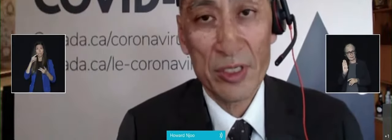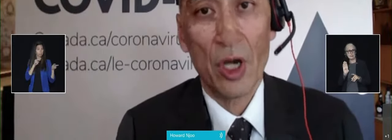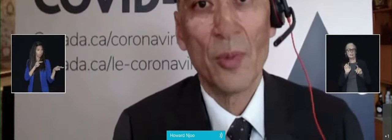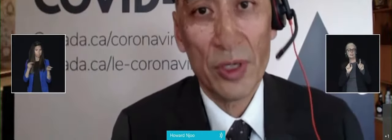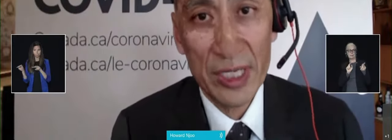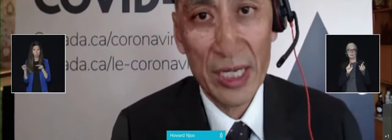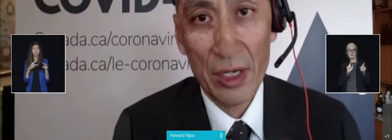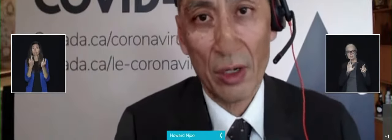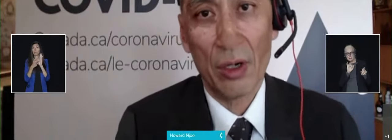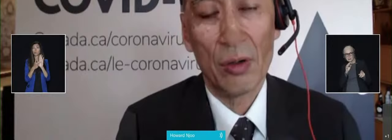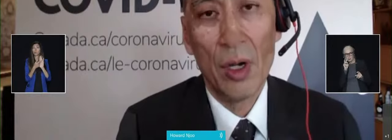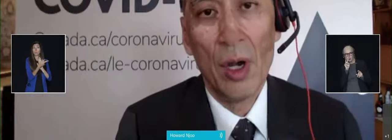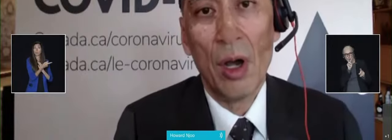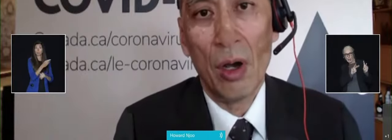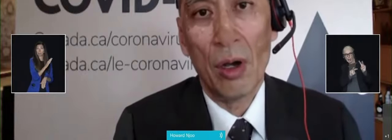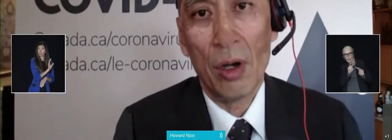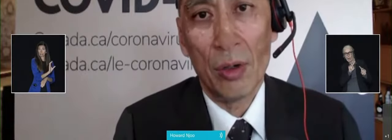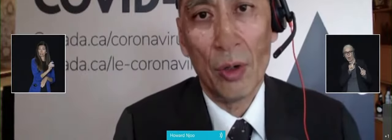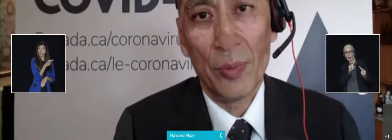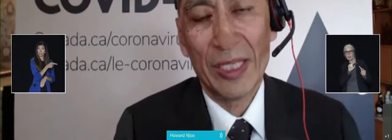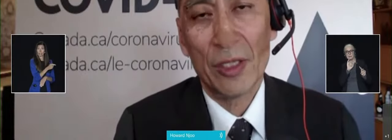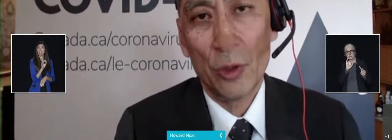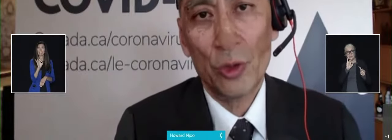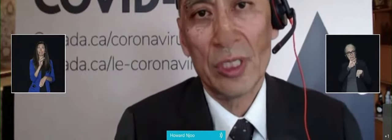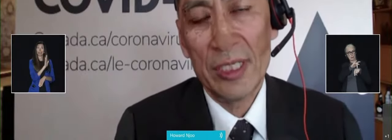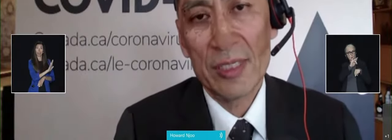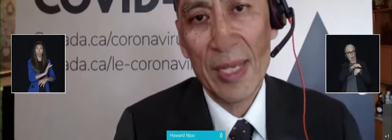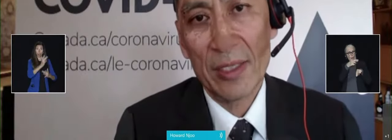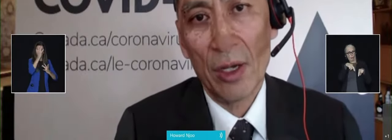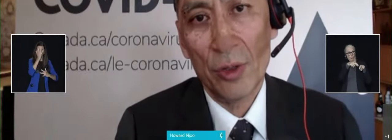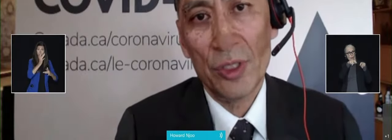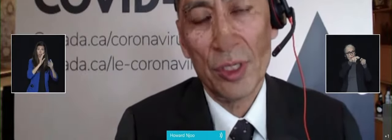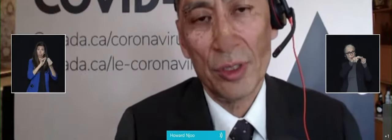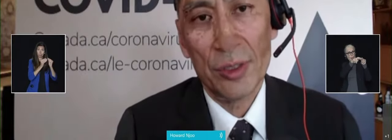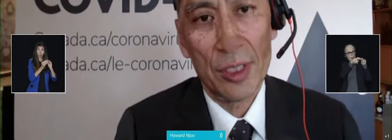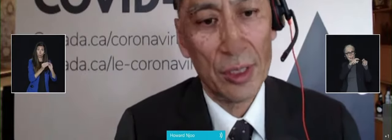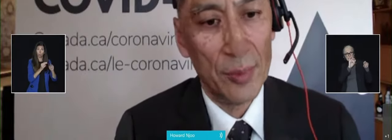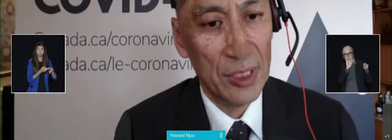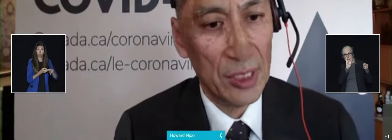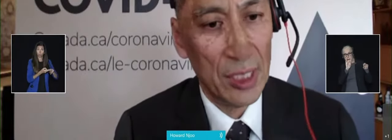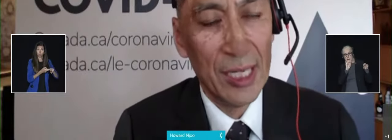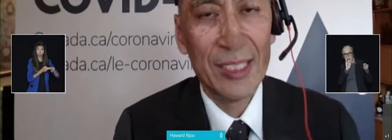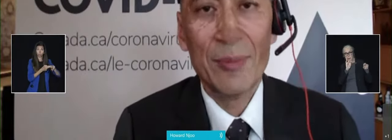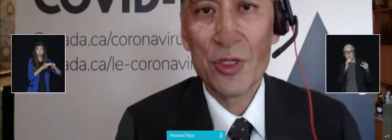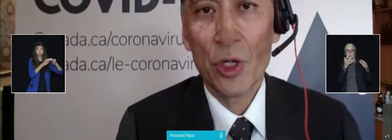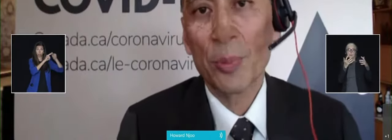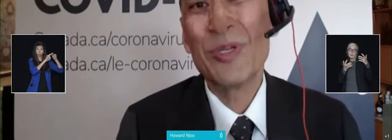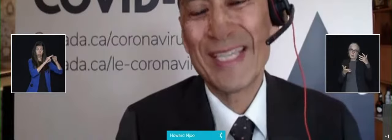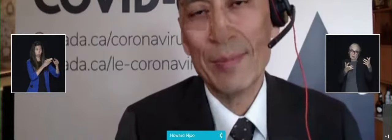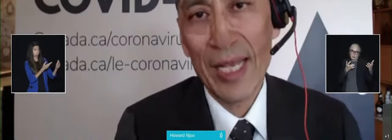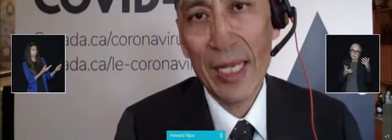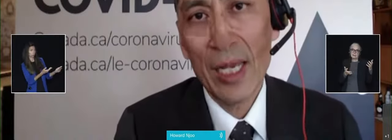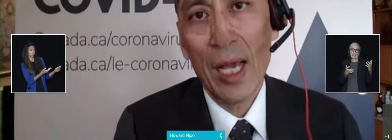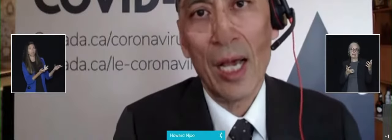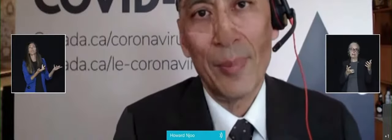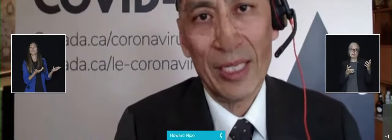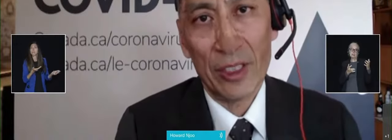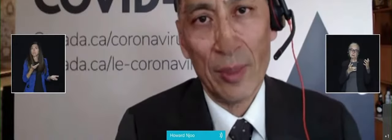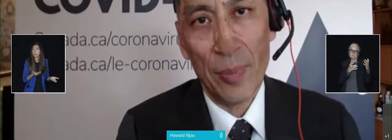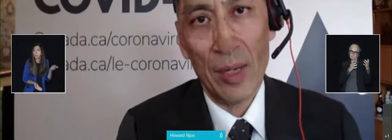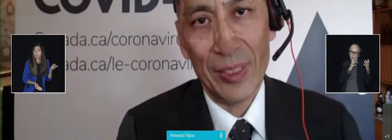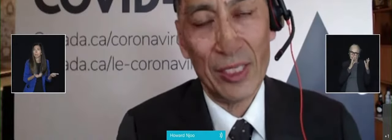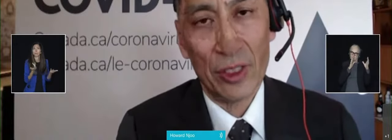de cas commence à augmenter, on peut-être utilise maintenant des mesures plus ciblées,